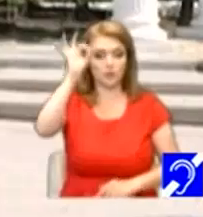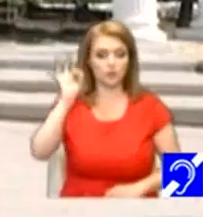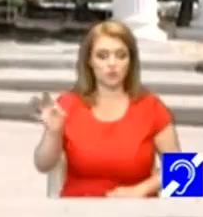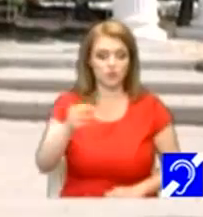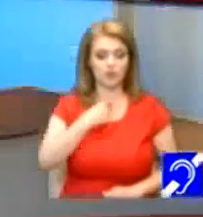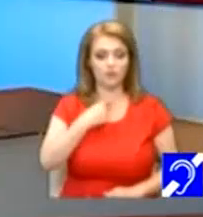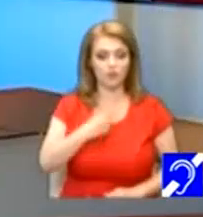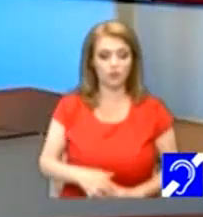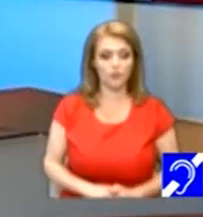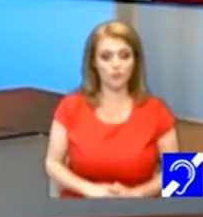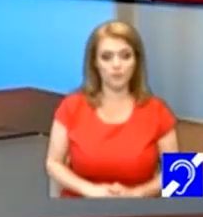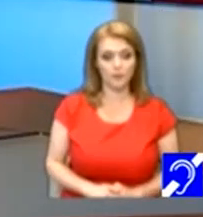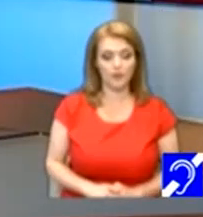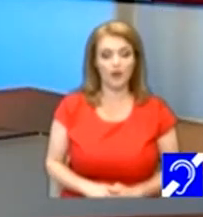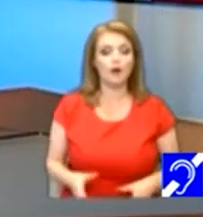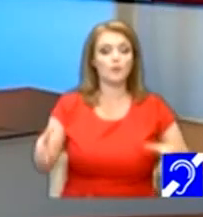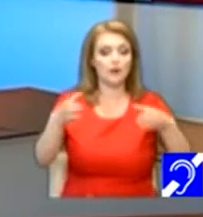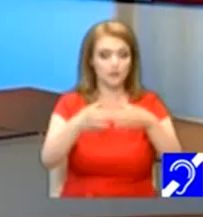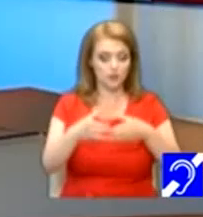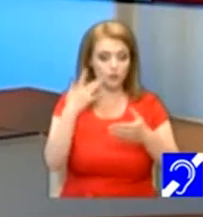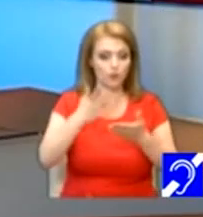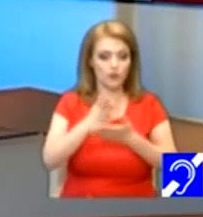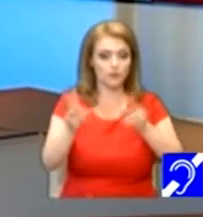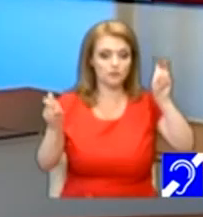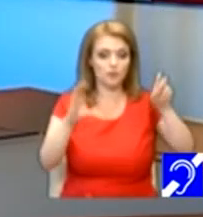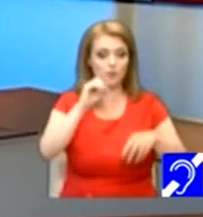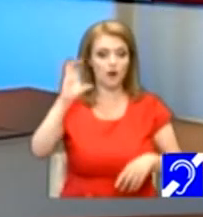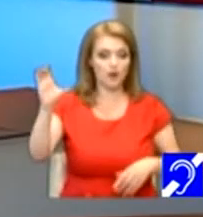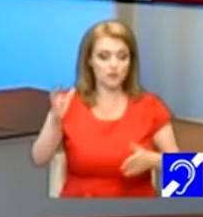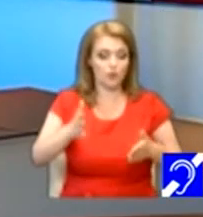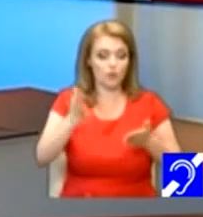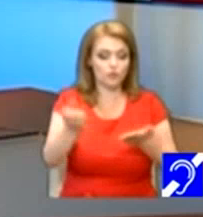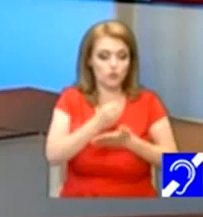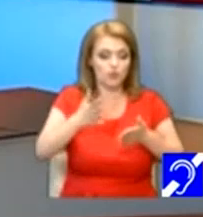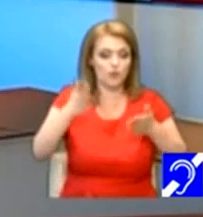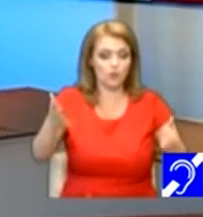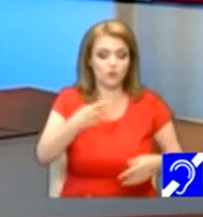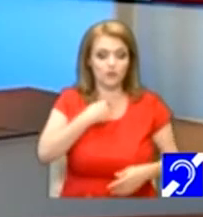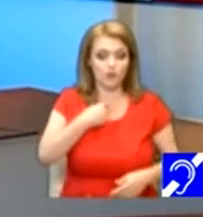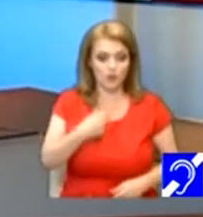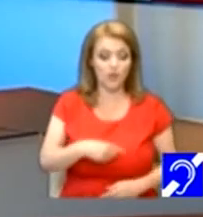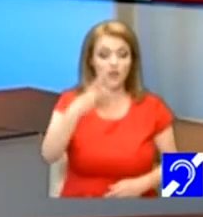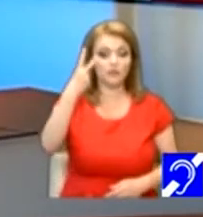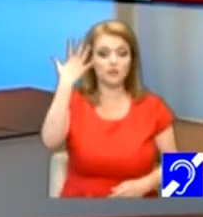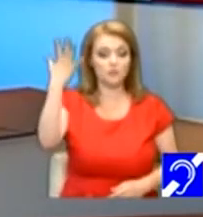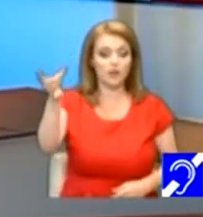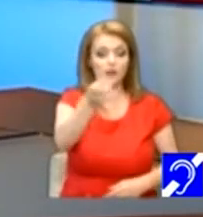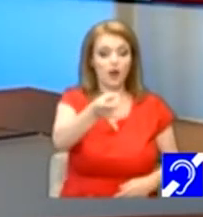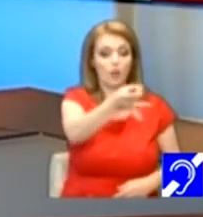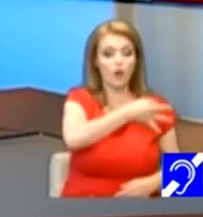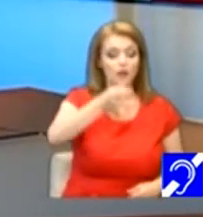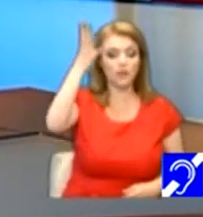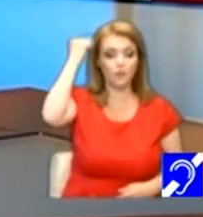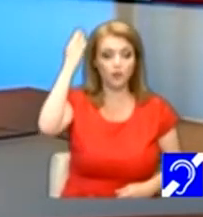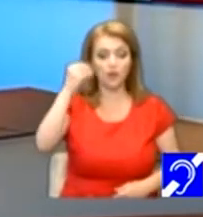voturi. Partidul Acțiune și Solidaritate a obținut cele mai multe voturi în 25 de raioane ale Republicii